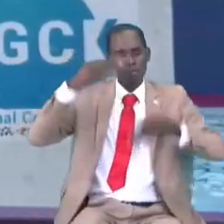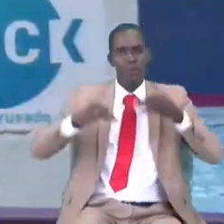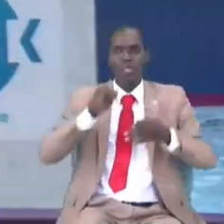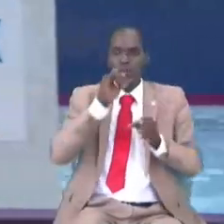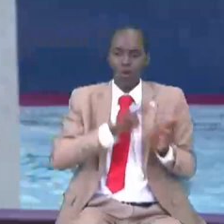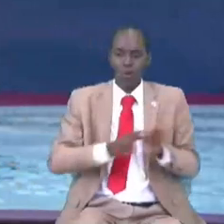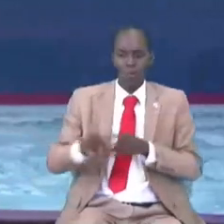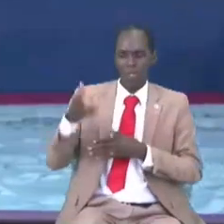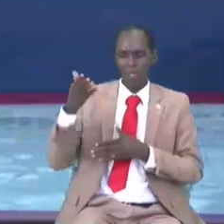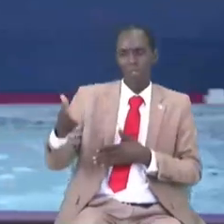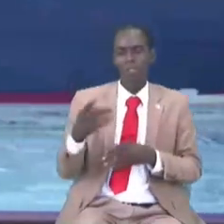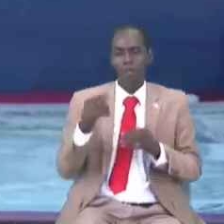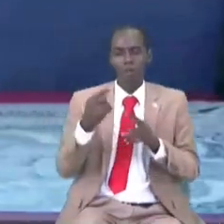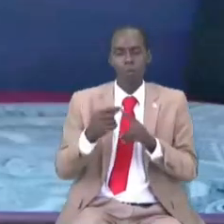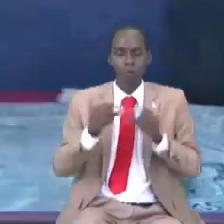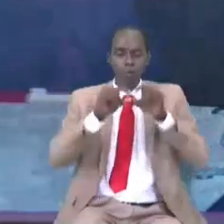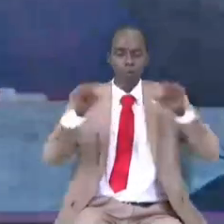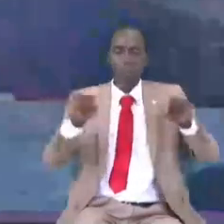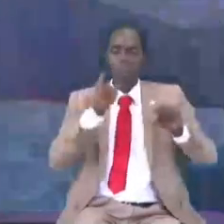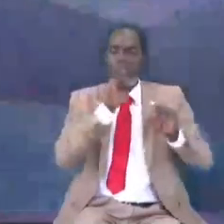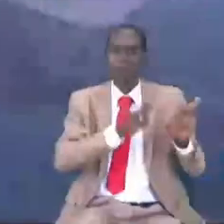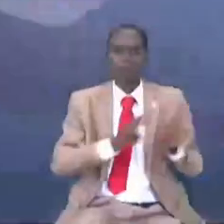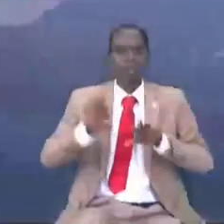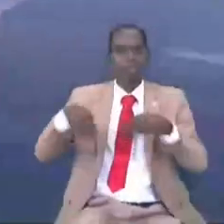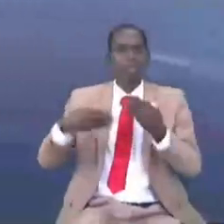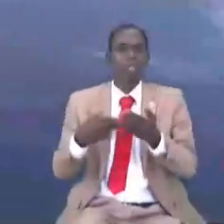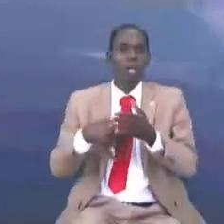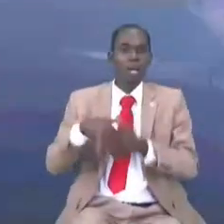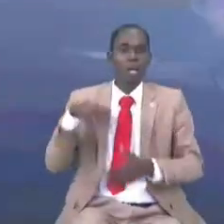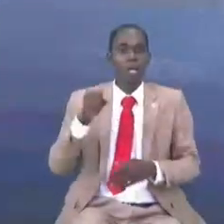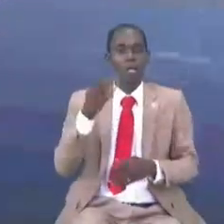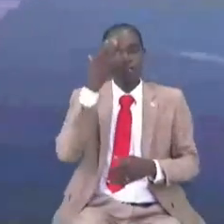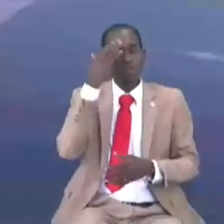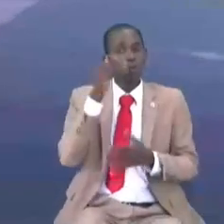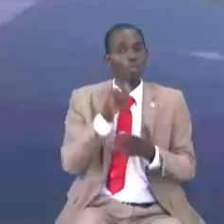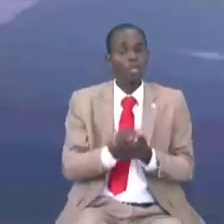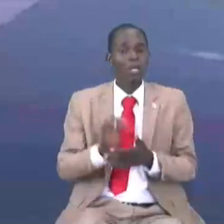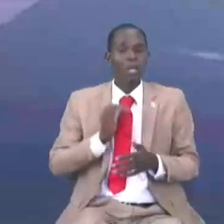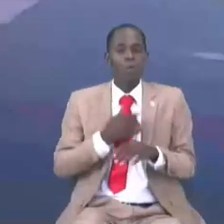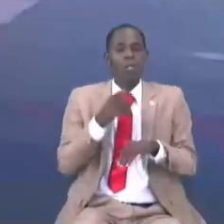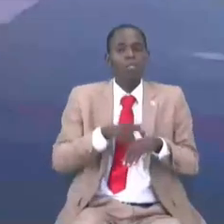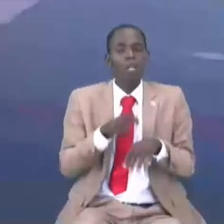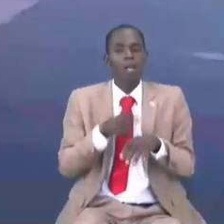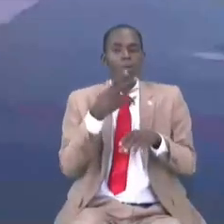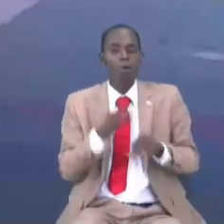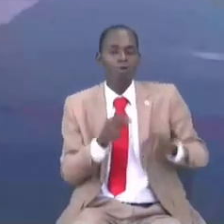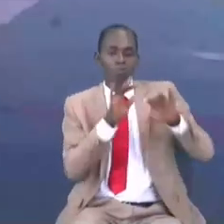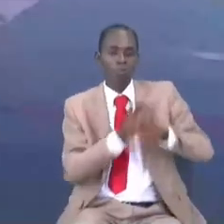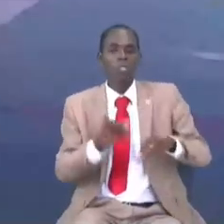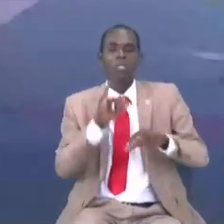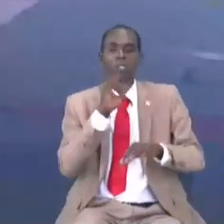parce que nous savons que notre période de grâce est si courte, est si brève. Voilà pourquoi